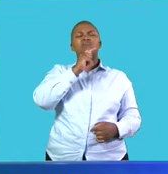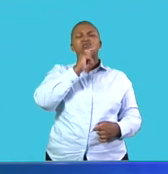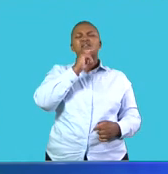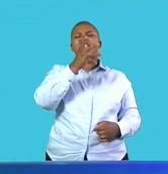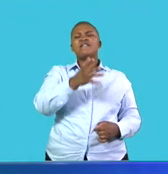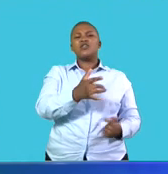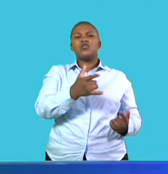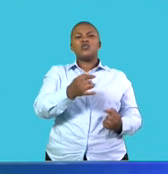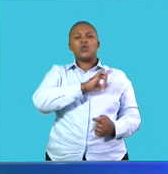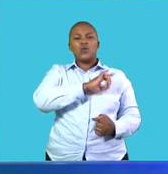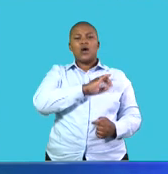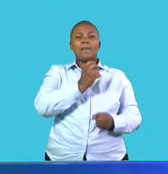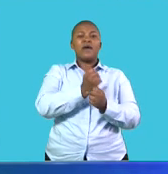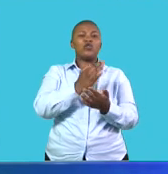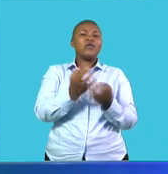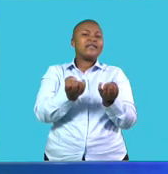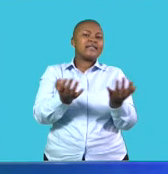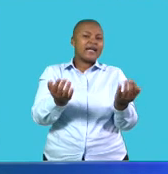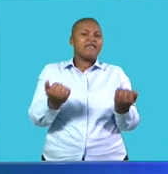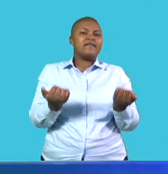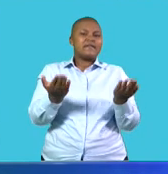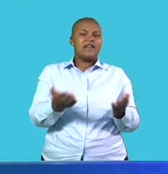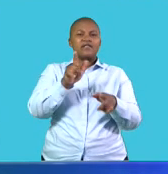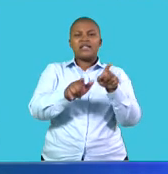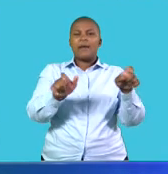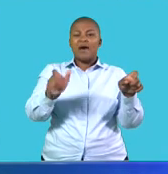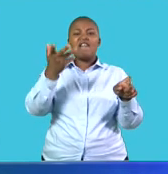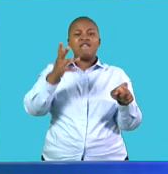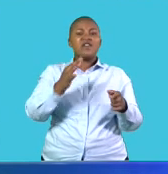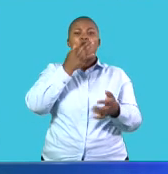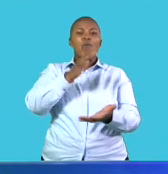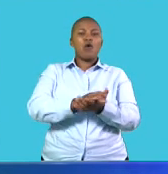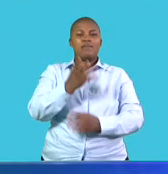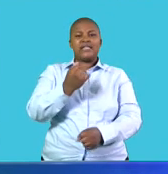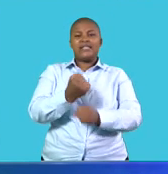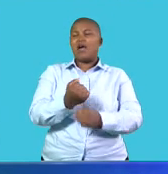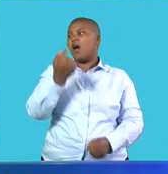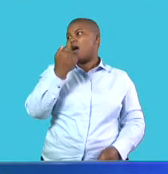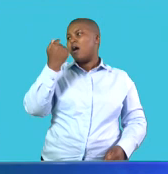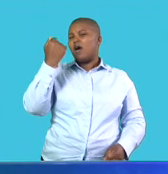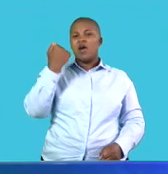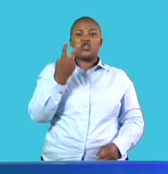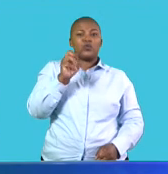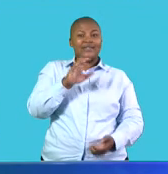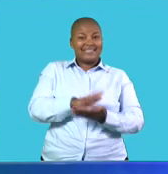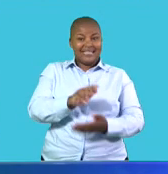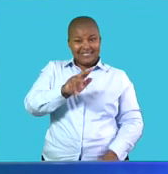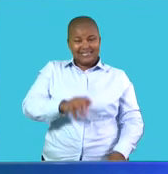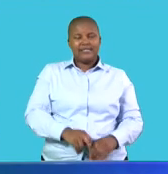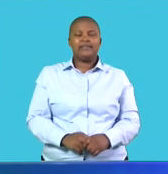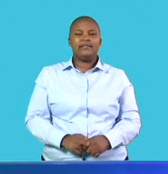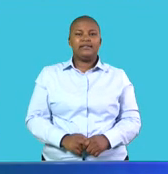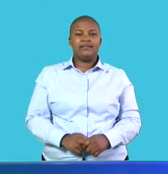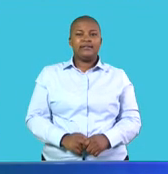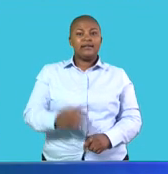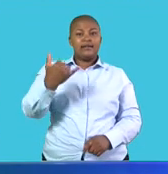zasekuseni. Ukuvalwa kokubuyekezwa kwezethembiso kuhlose ukufeza izibopho zeqembu ukuze libuye libike esizweni. Kwinkulumo yakhe